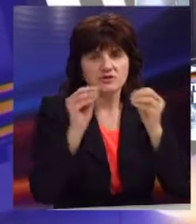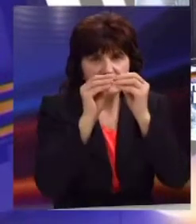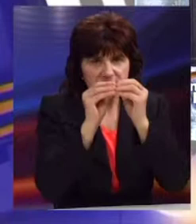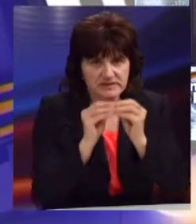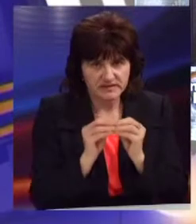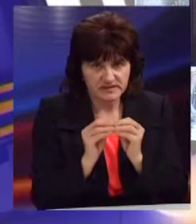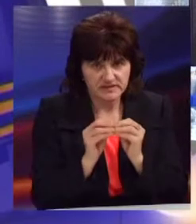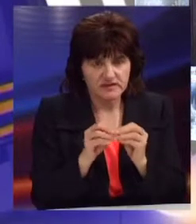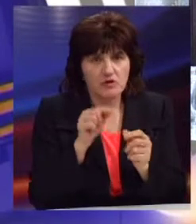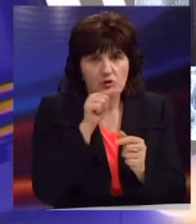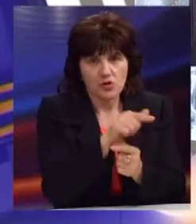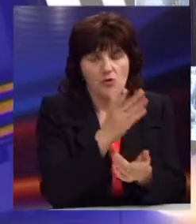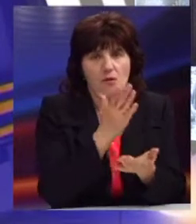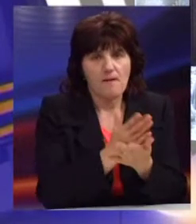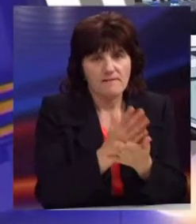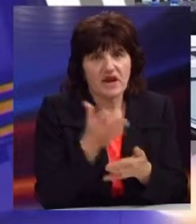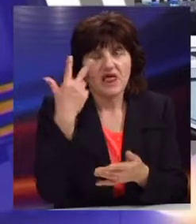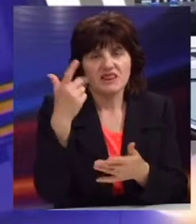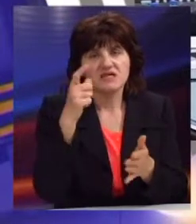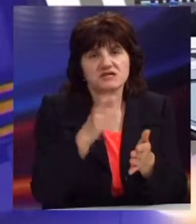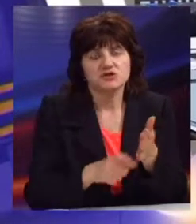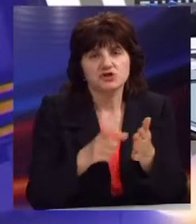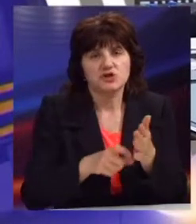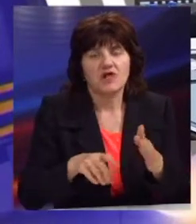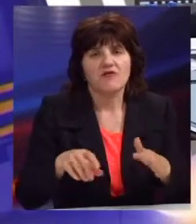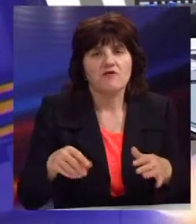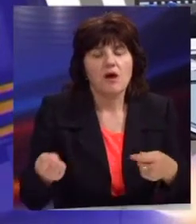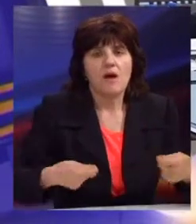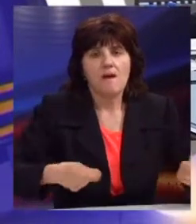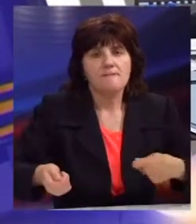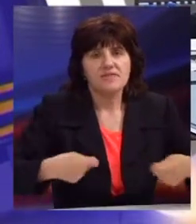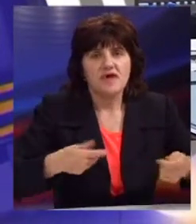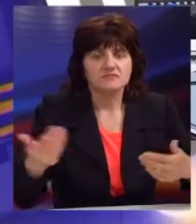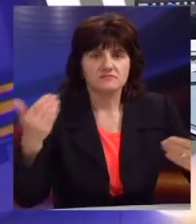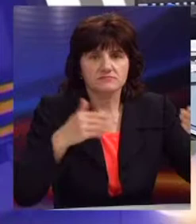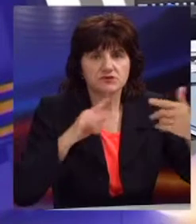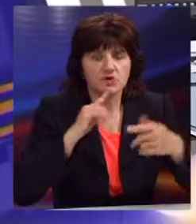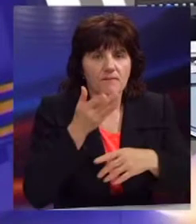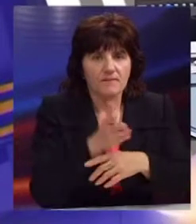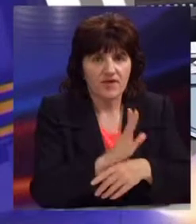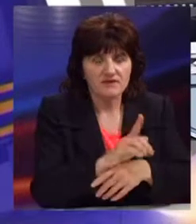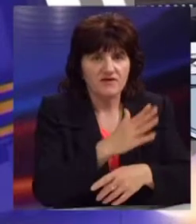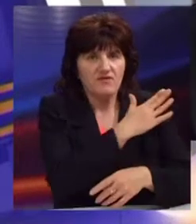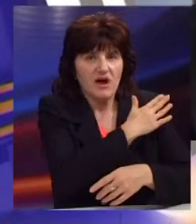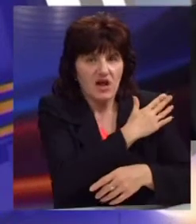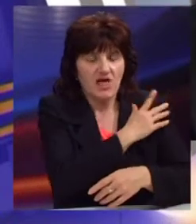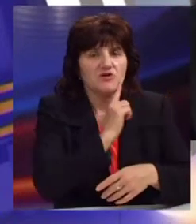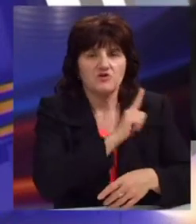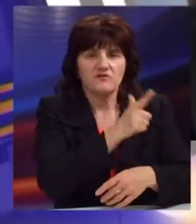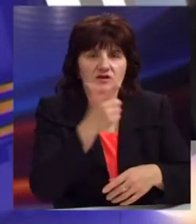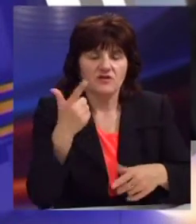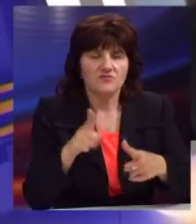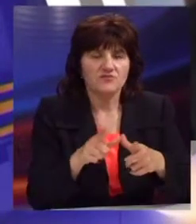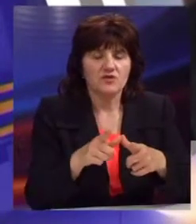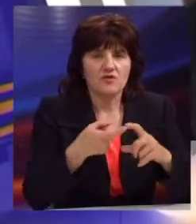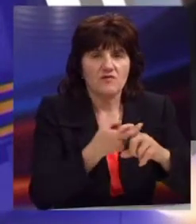prisustvovalo oko 30 članova poslovnog udruženja pijaca Srbije. Goste je primio zamenik gradonačelnika kao i članovi gradskog veća